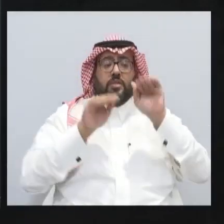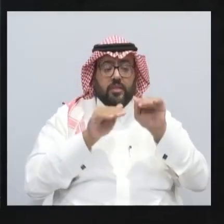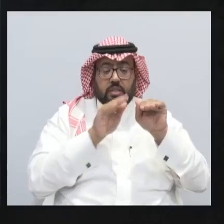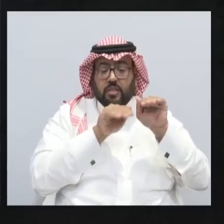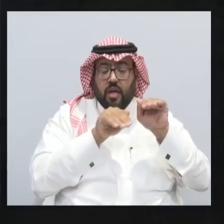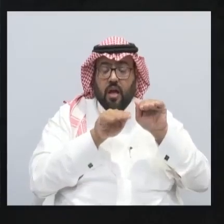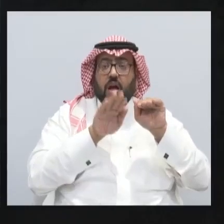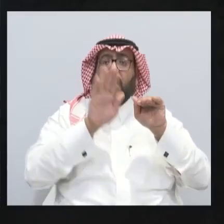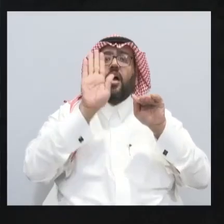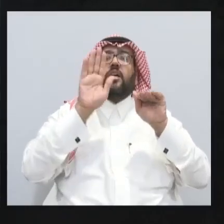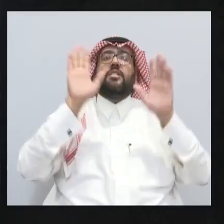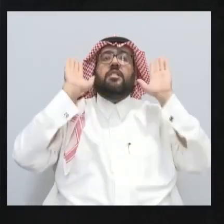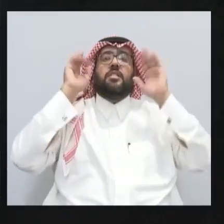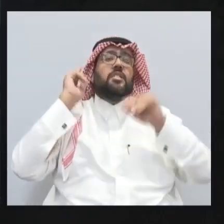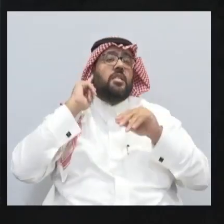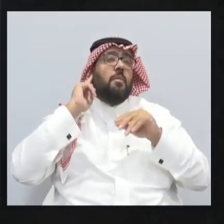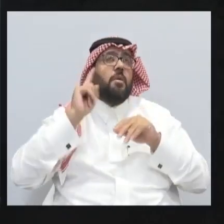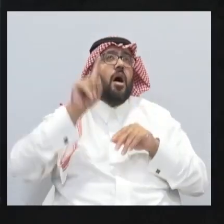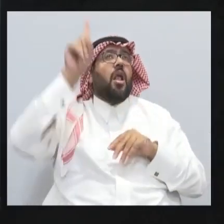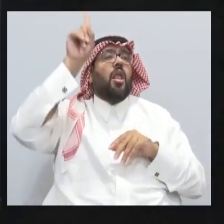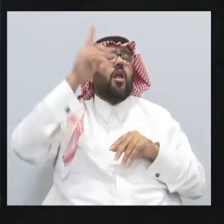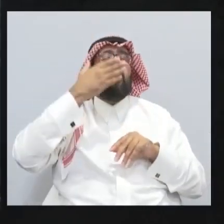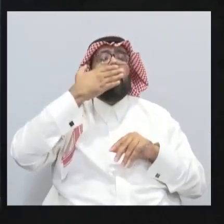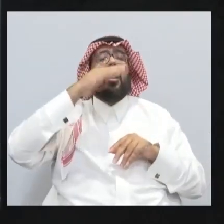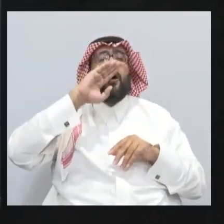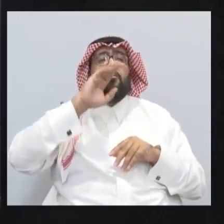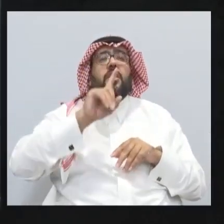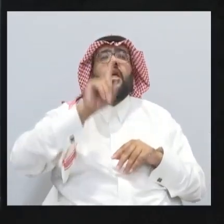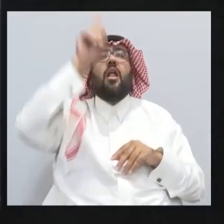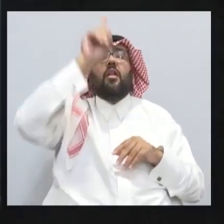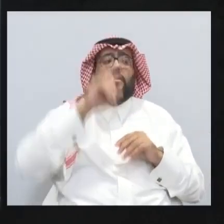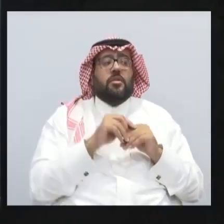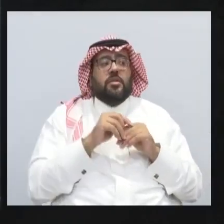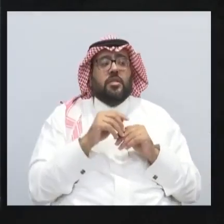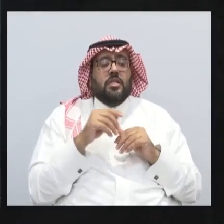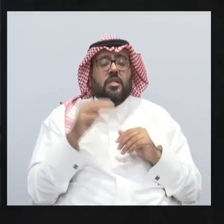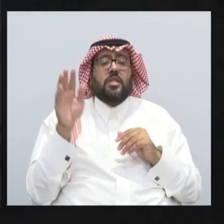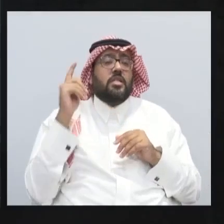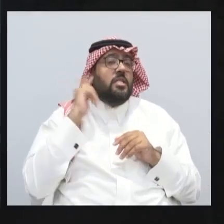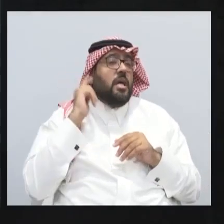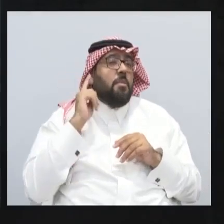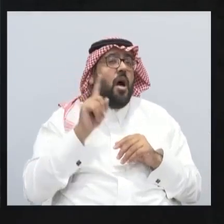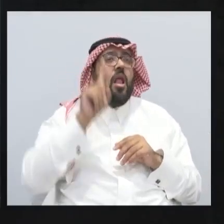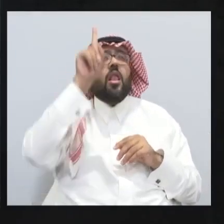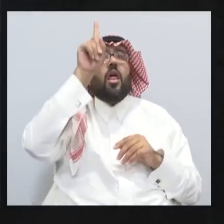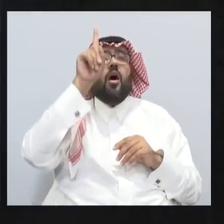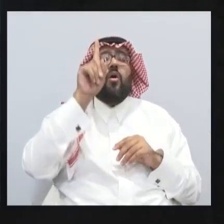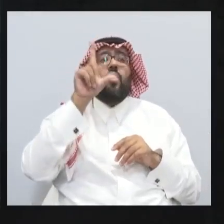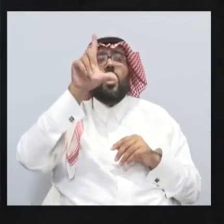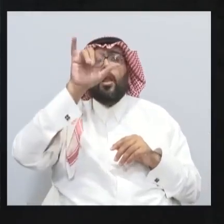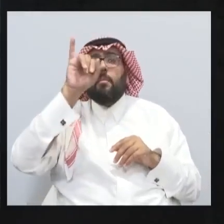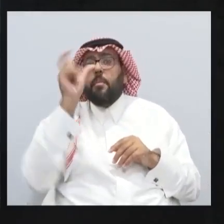سمع الله لمن حمده الله يسمع كلامك استشعار هذا المعنى في صلاتك اخواني واخواتي